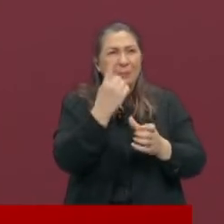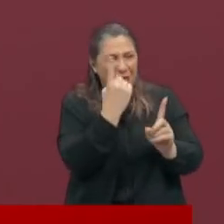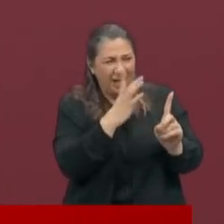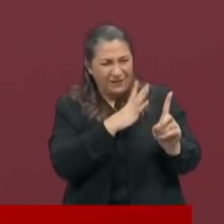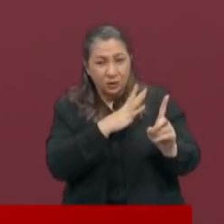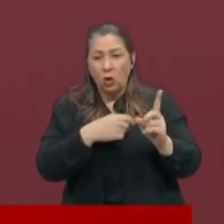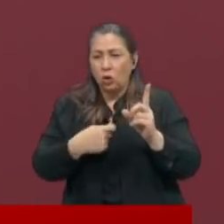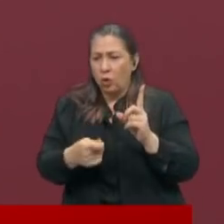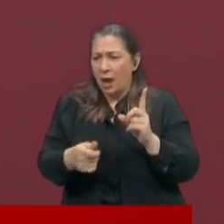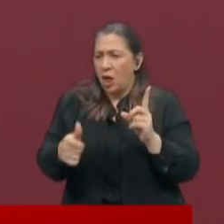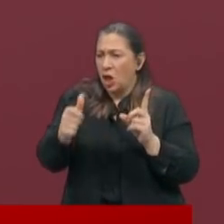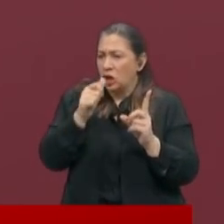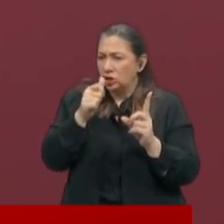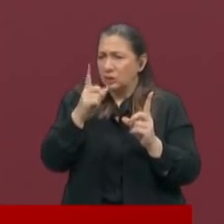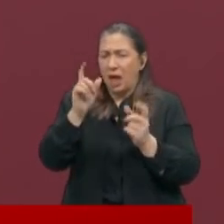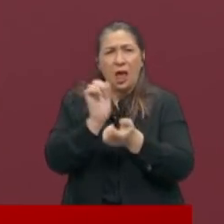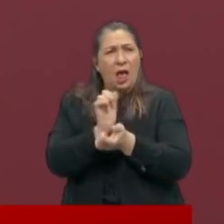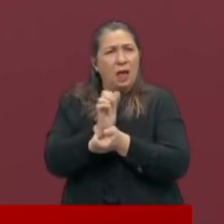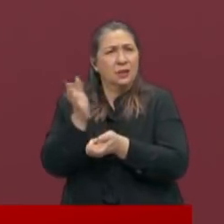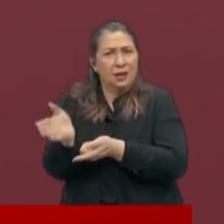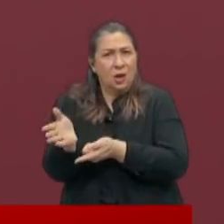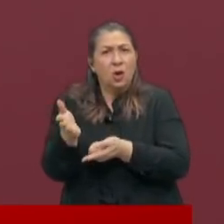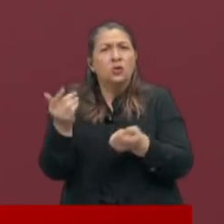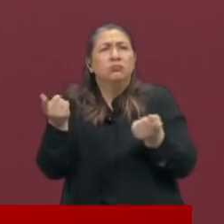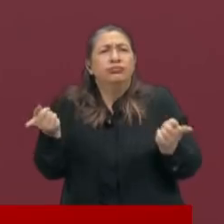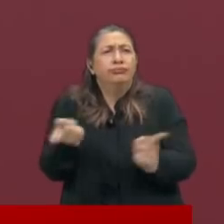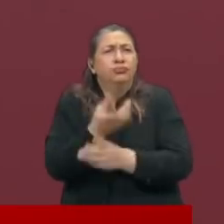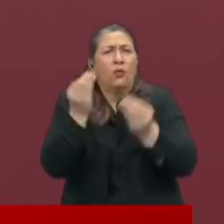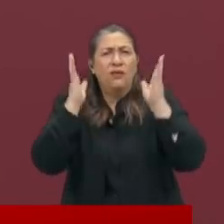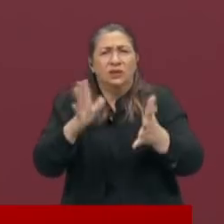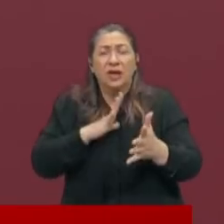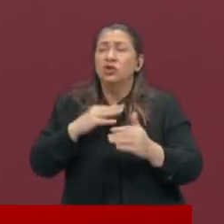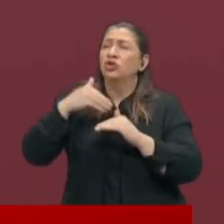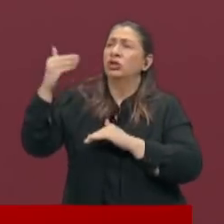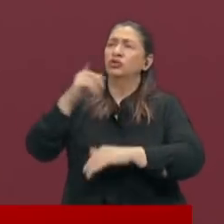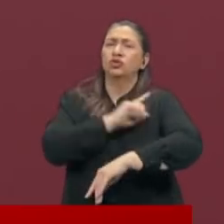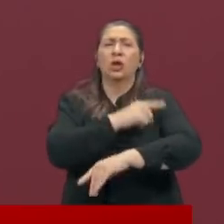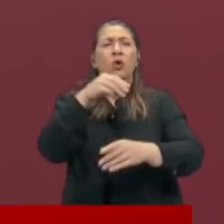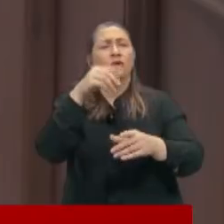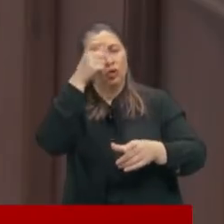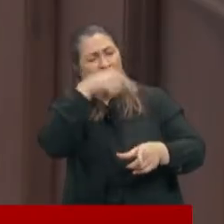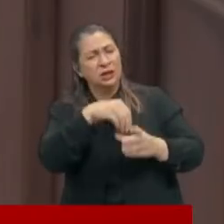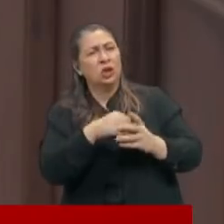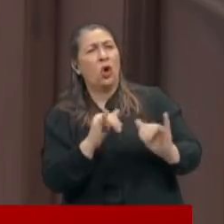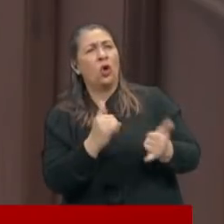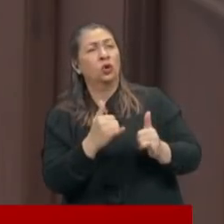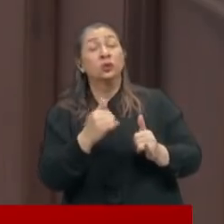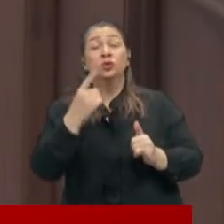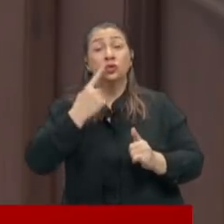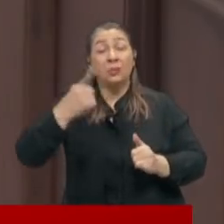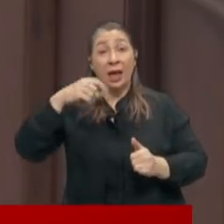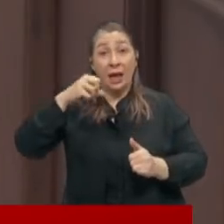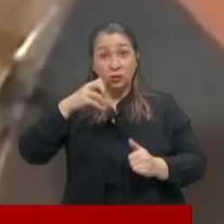oluyorsa kumar oynayan, içkici bir aileden onlarca oluyor. Dış güçlerin ülke içerisindeki oyunları. Cumhurbaşkanı